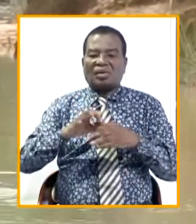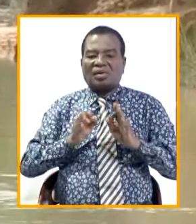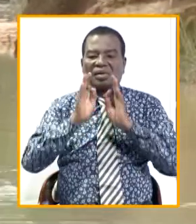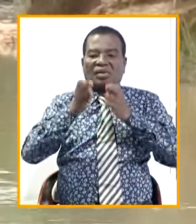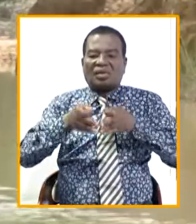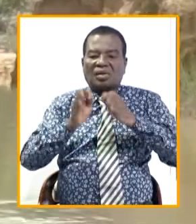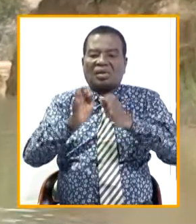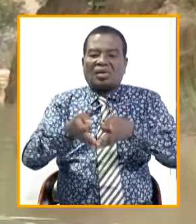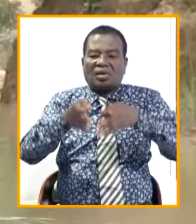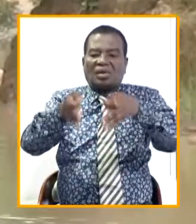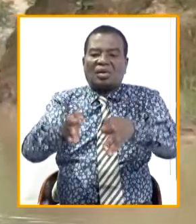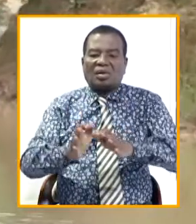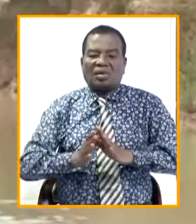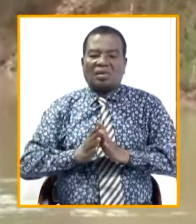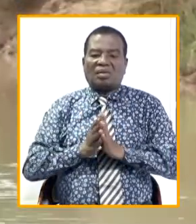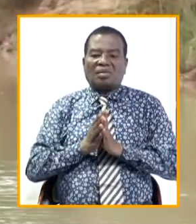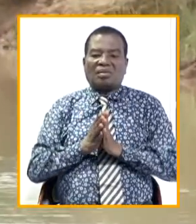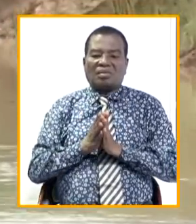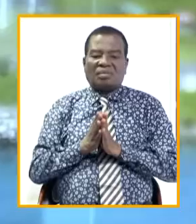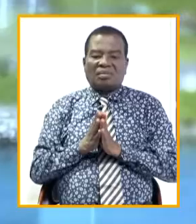cela comporte.